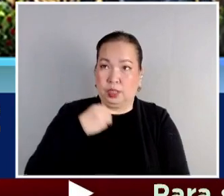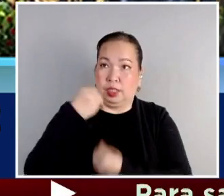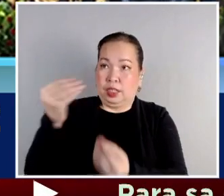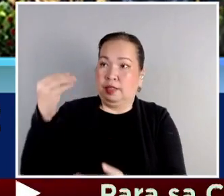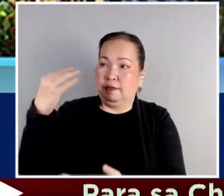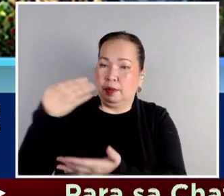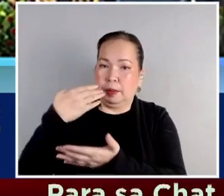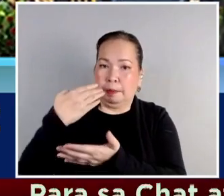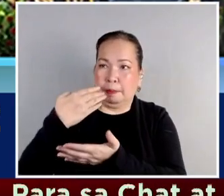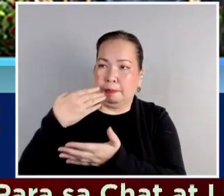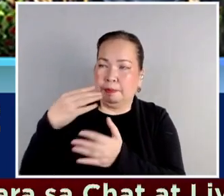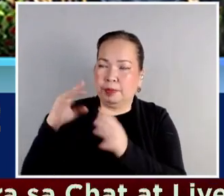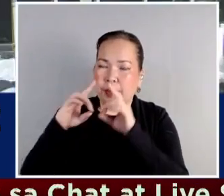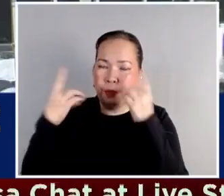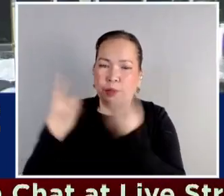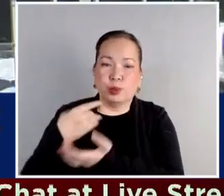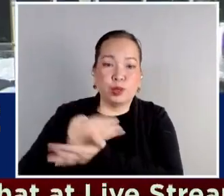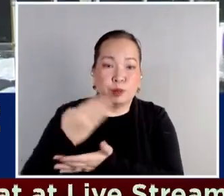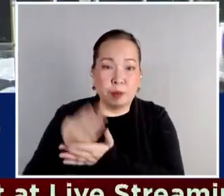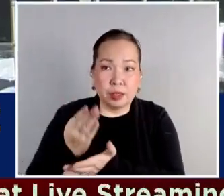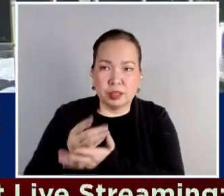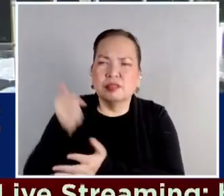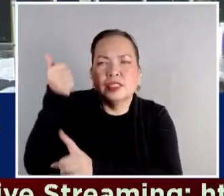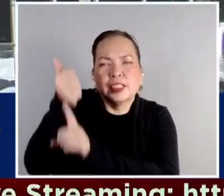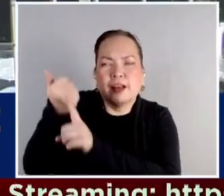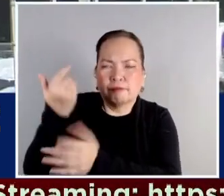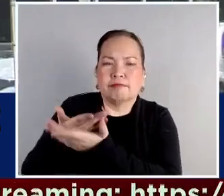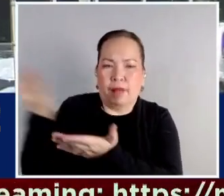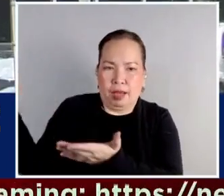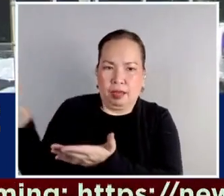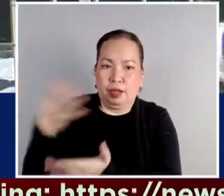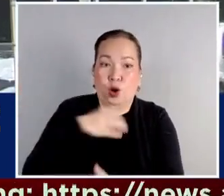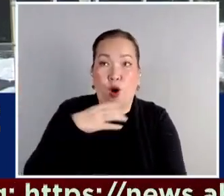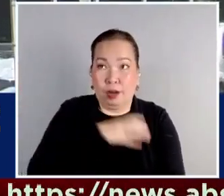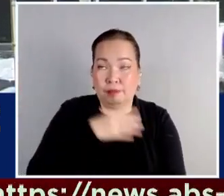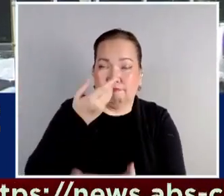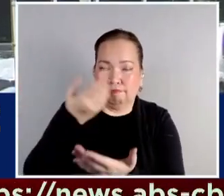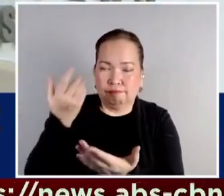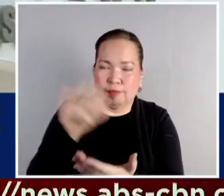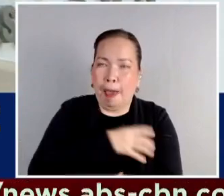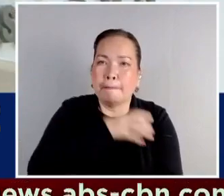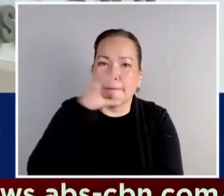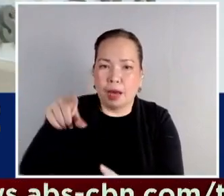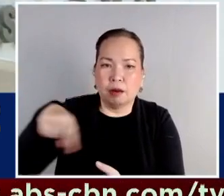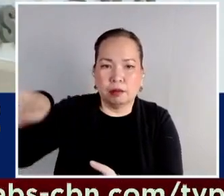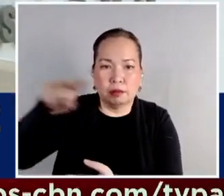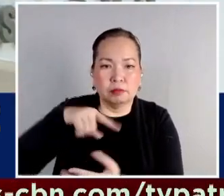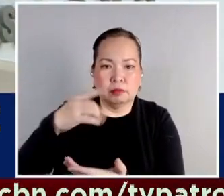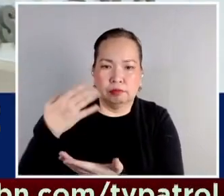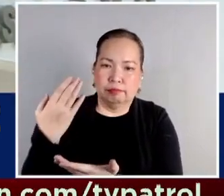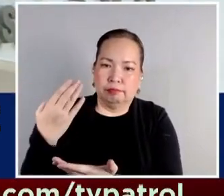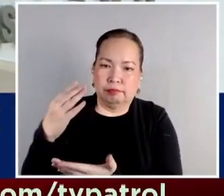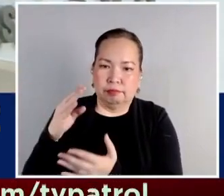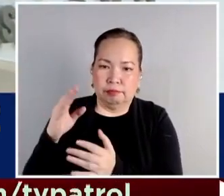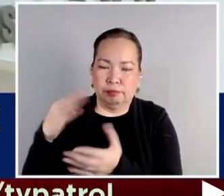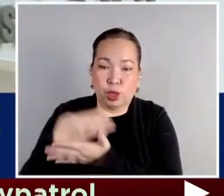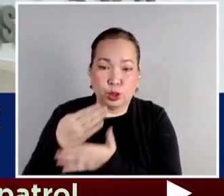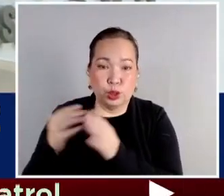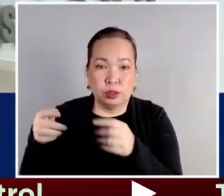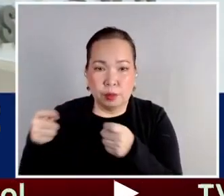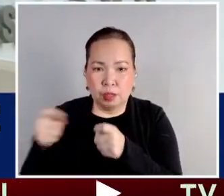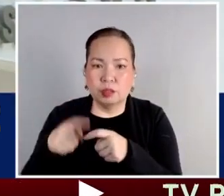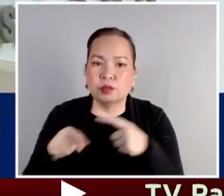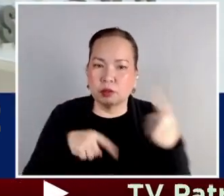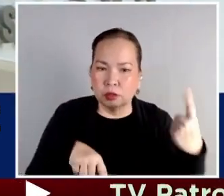tinatawag nating emergency procurement. Nagpadala na anya ang DepEd ng tugon sa COA report at magsasagawa rin ng mga serye